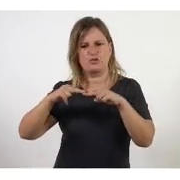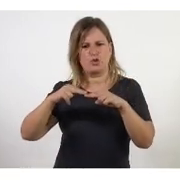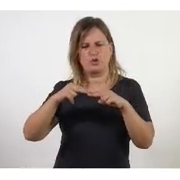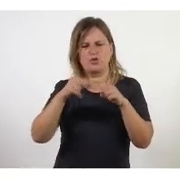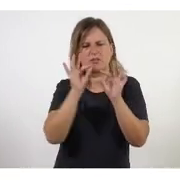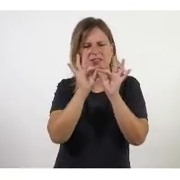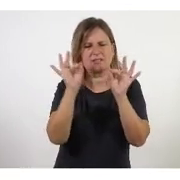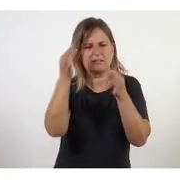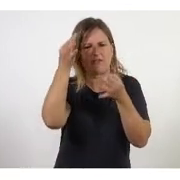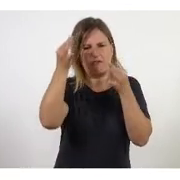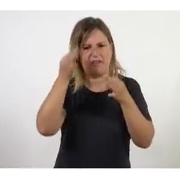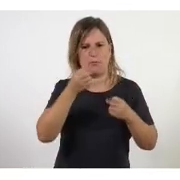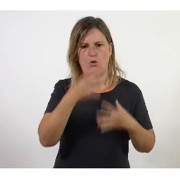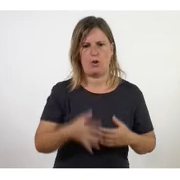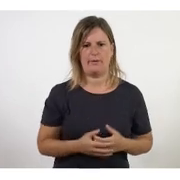molt finetes.